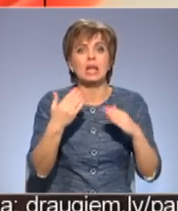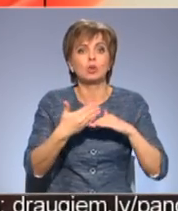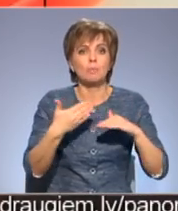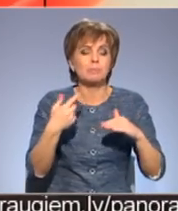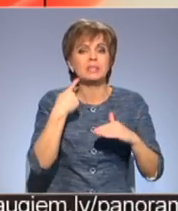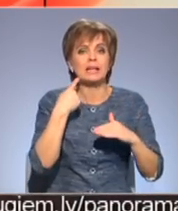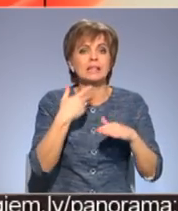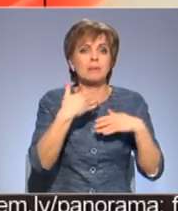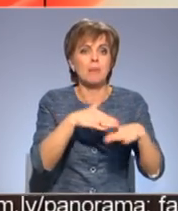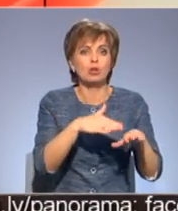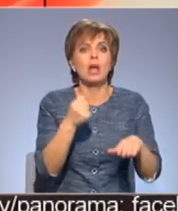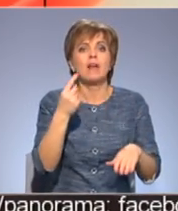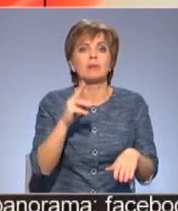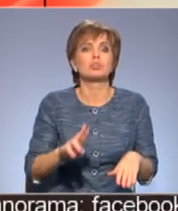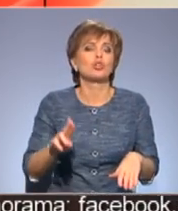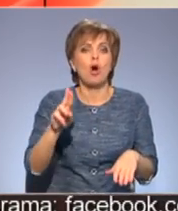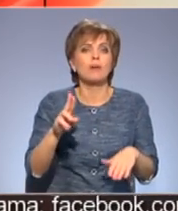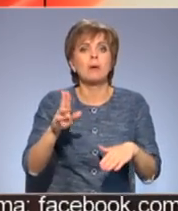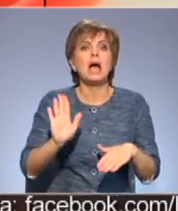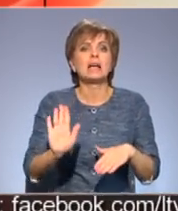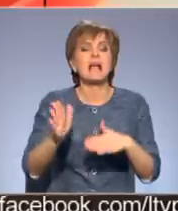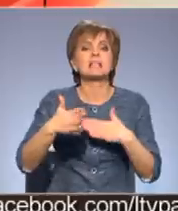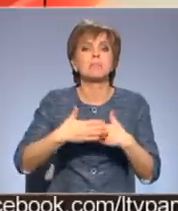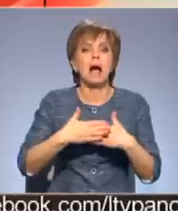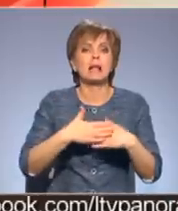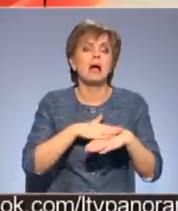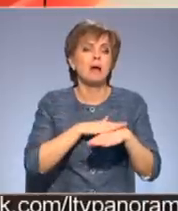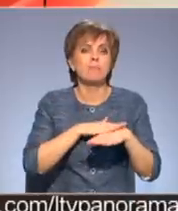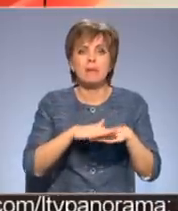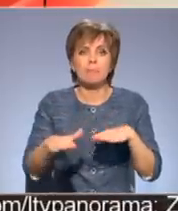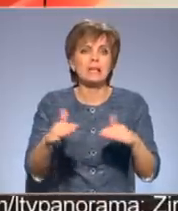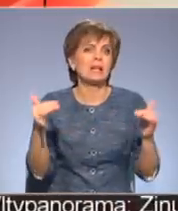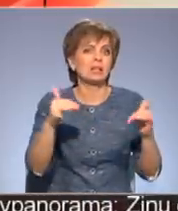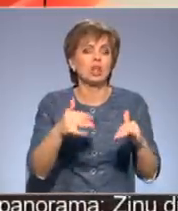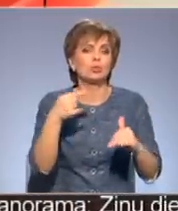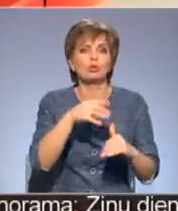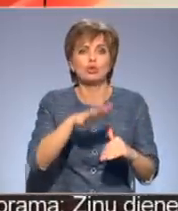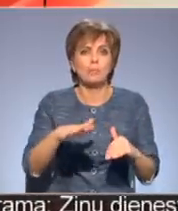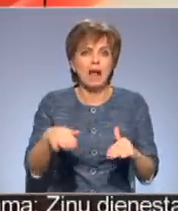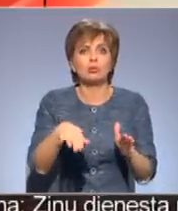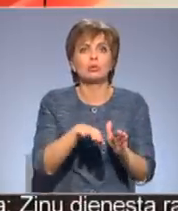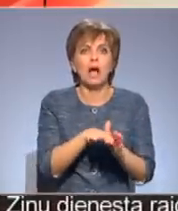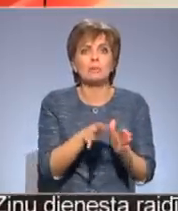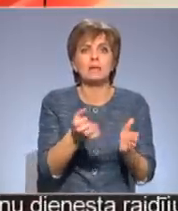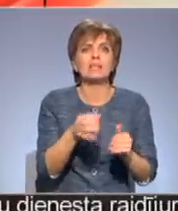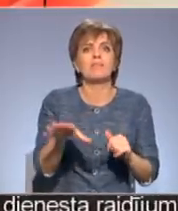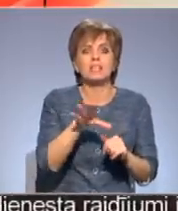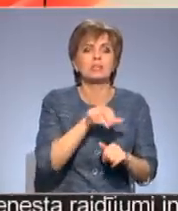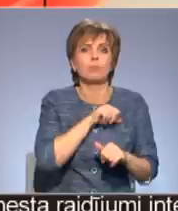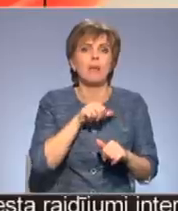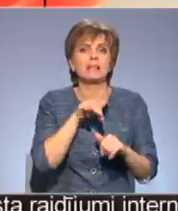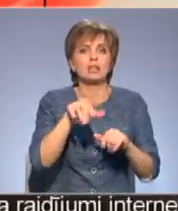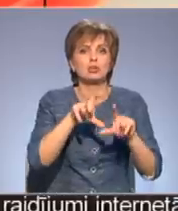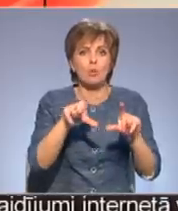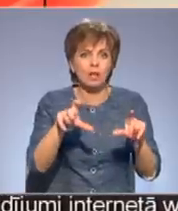maratona 11. Novembra Krastmalu piepildīja tūkstošiem bērnu. Dalības sacensībās ņēma visi, gan tie, kuri ieviet skolā, gan tie, kuri savām kājām spēr